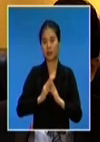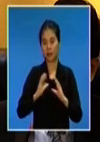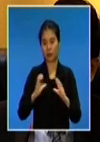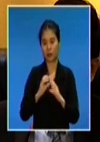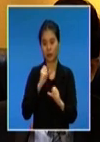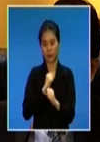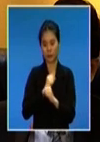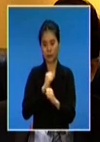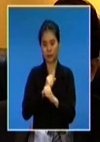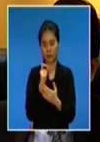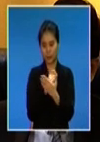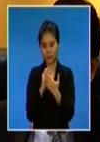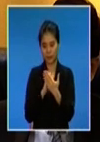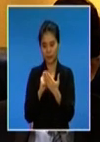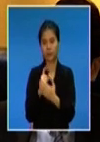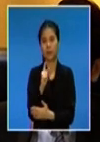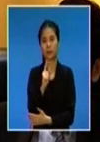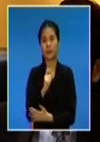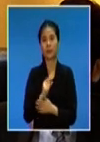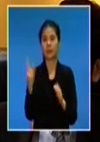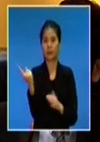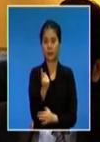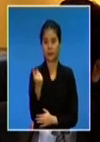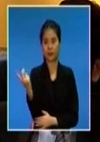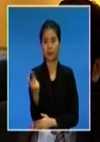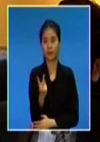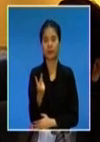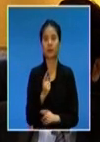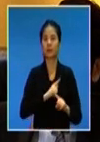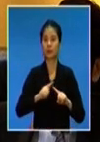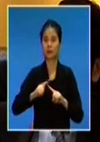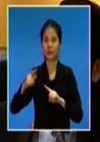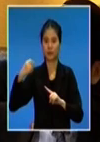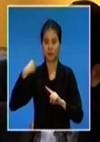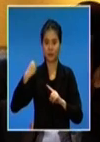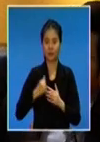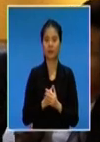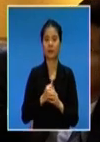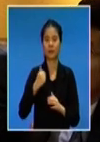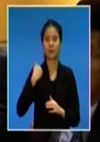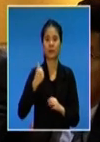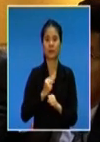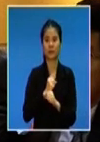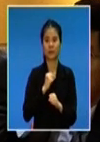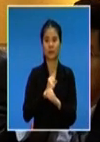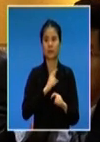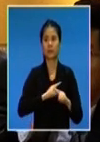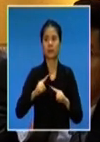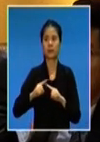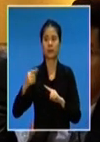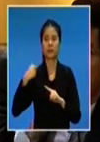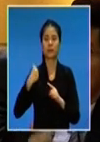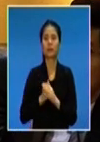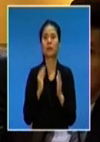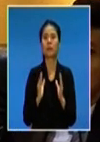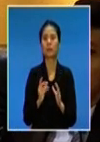านขึ้นมาเขียนนะครับแล้วเขียนกันตีหนึ่งตีสองแล้วหลายจุดที่ว่ามีการเบี่ยงเบนเนี่ยผมขอคนจาก เป็นนัก